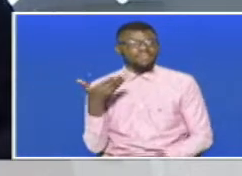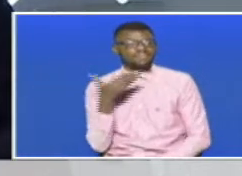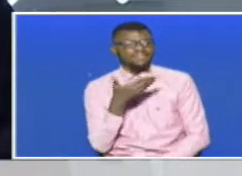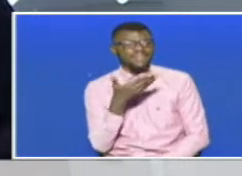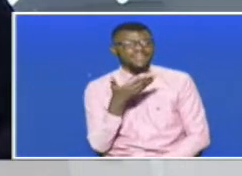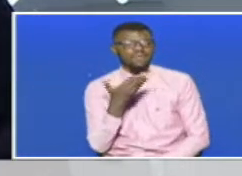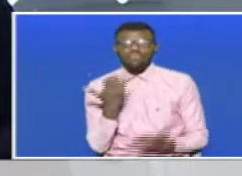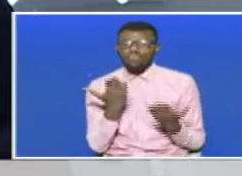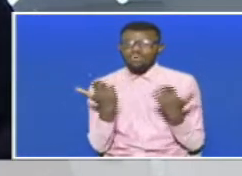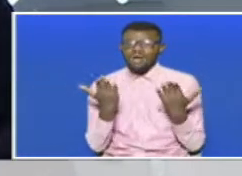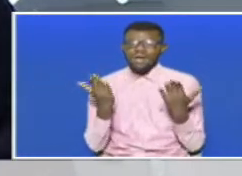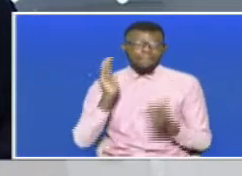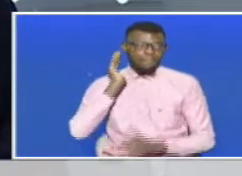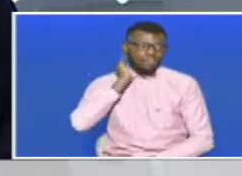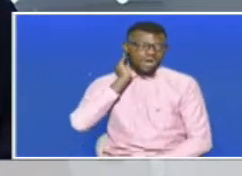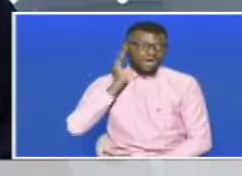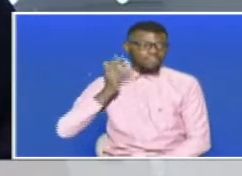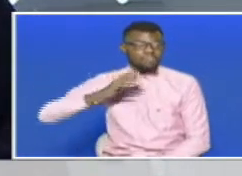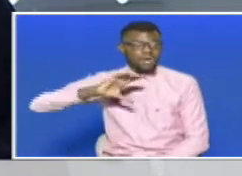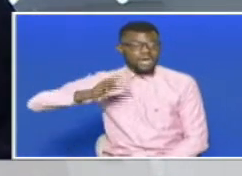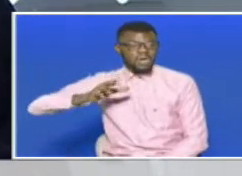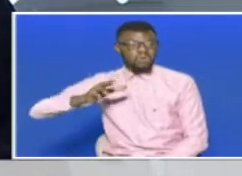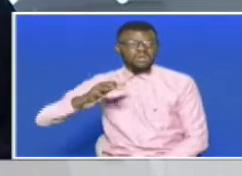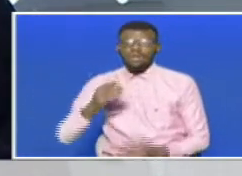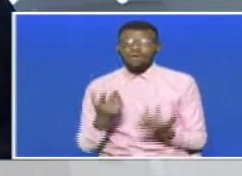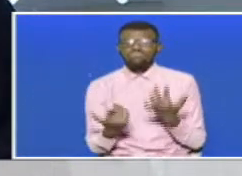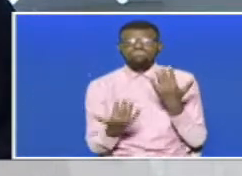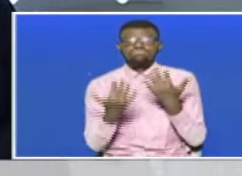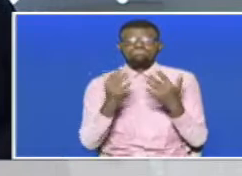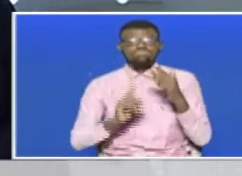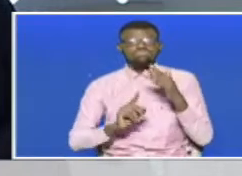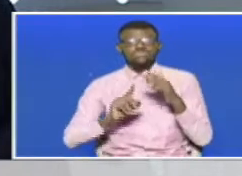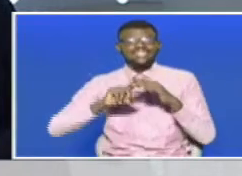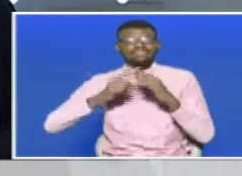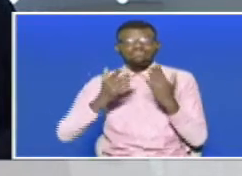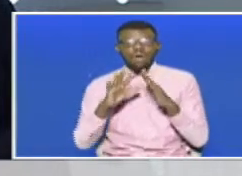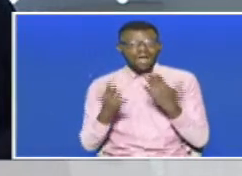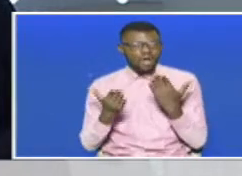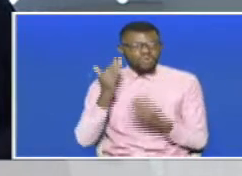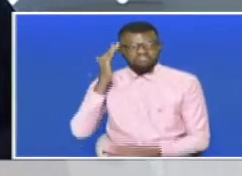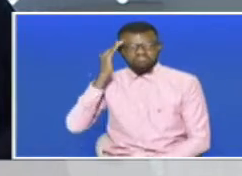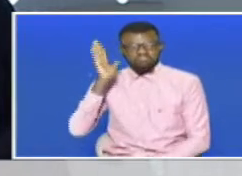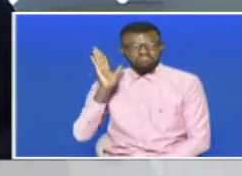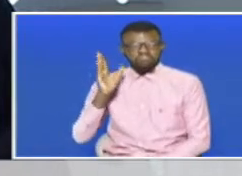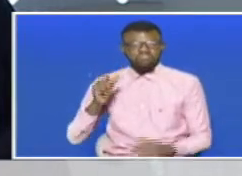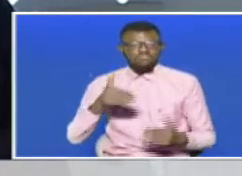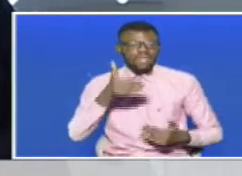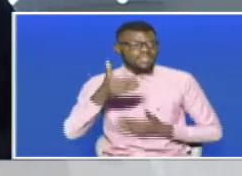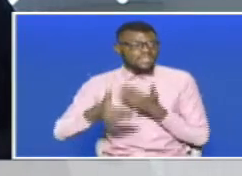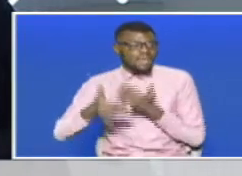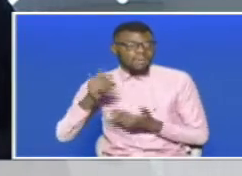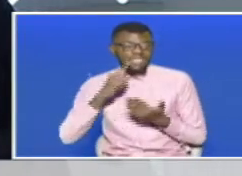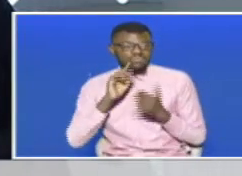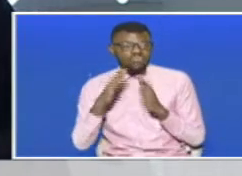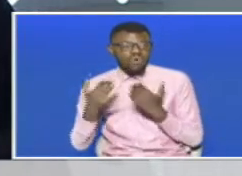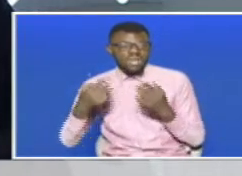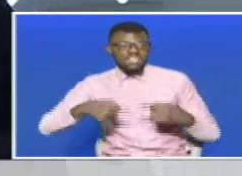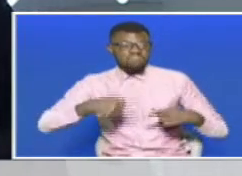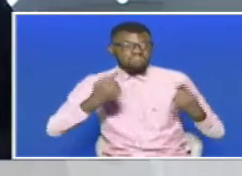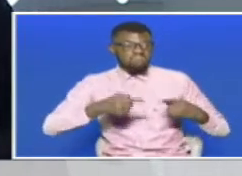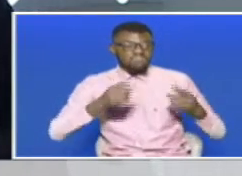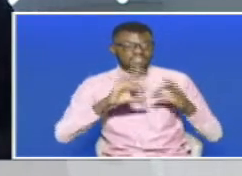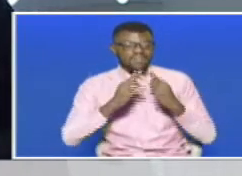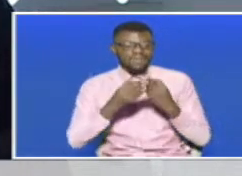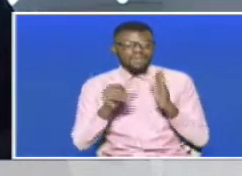Nguthuru Kandara, kaunti ya Murang'a. Chanzo cha moto huo bado hakijabainika, huku majirani wakisema kulikuwa na mzozo wa